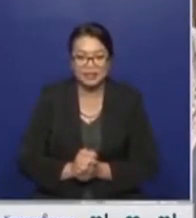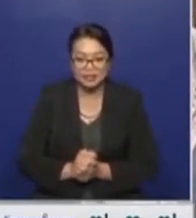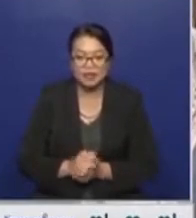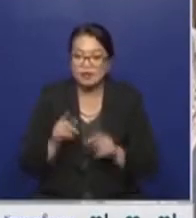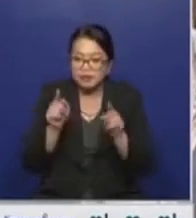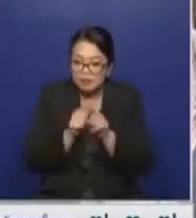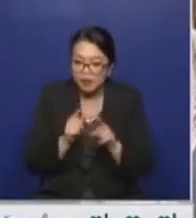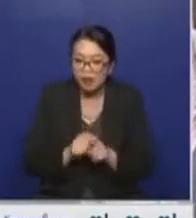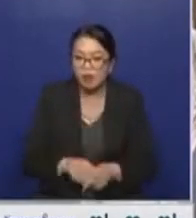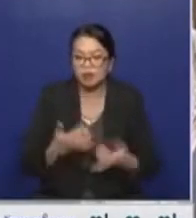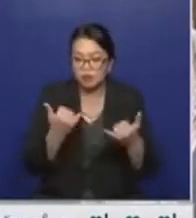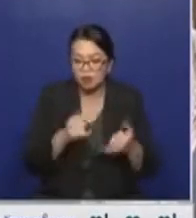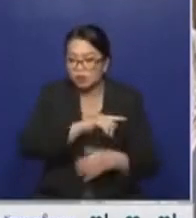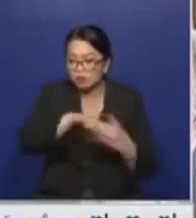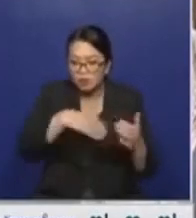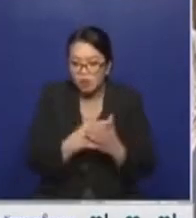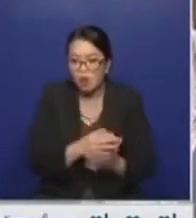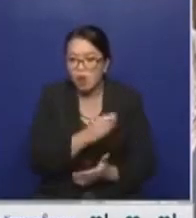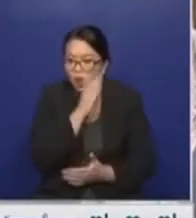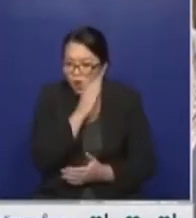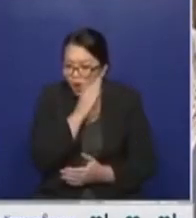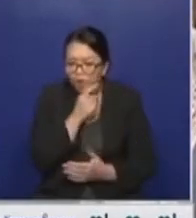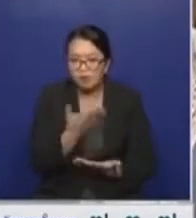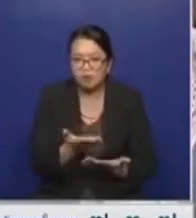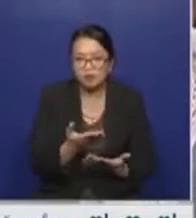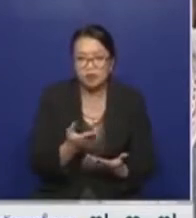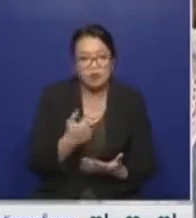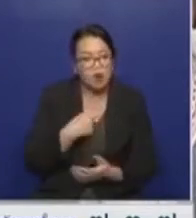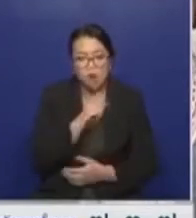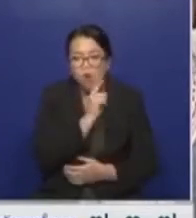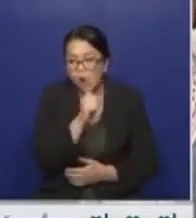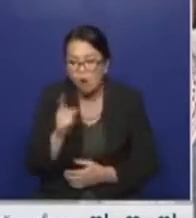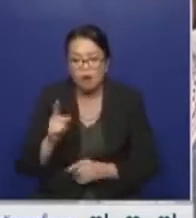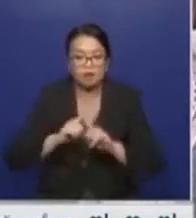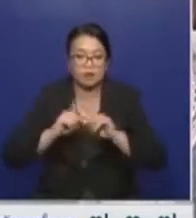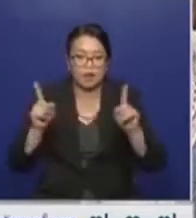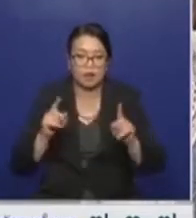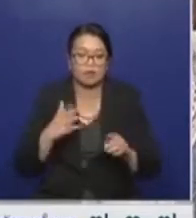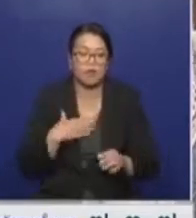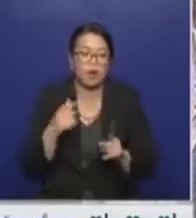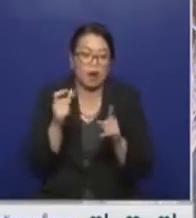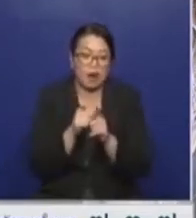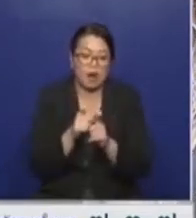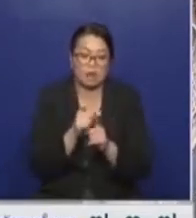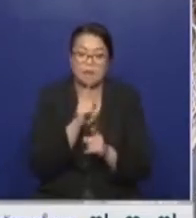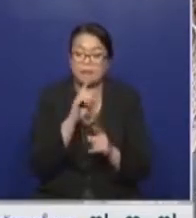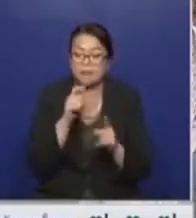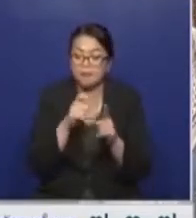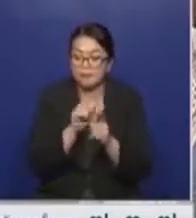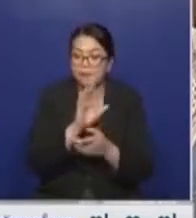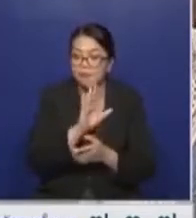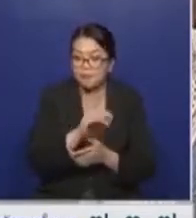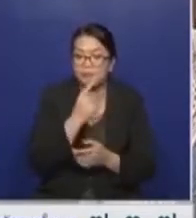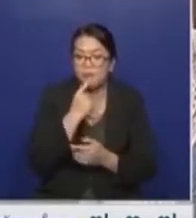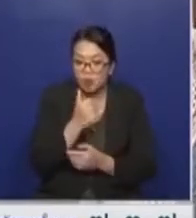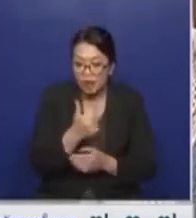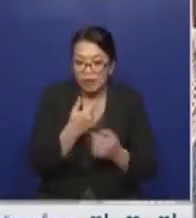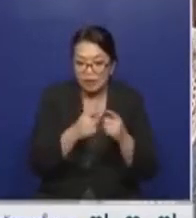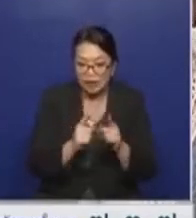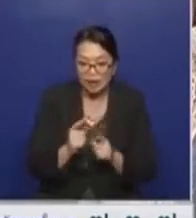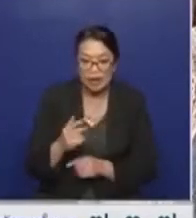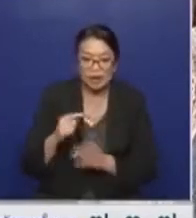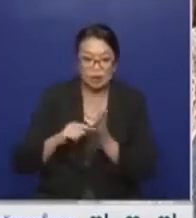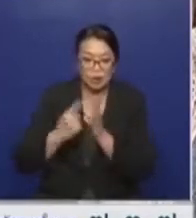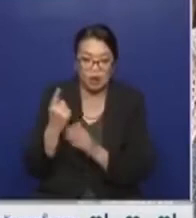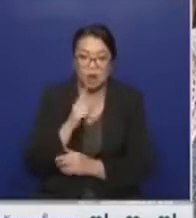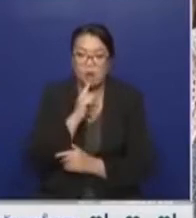อกคืออะไรเท่านั้นเองครับท่านประธานครับ แต่ทีนี้จบ ไป แล้วคร ับไม่ได้กล่าวหาใครครับ ด้วยคำนี้ผมไม่ห้ามนะครับเพราะเดิมเนี่ยเข้าใจว่าเขาไปว่า